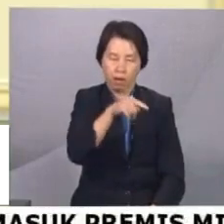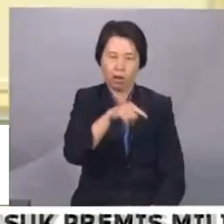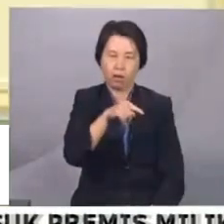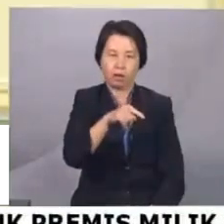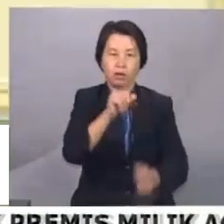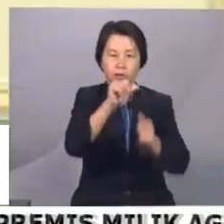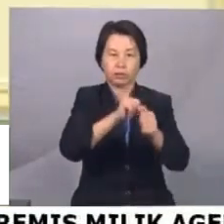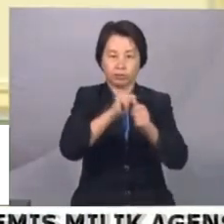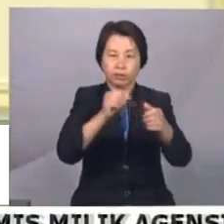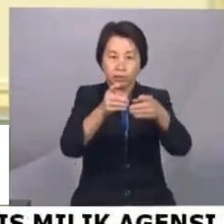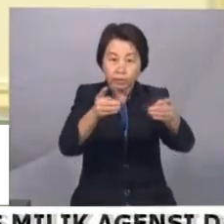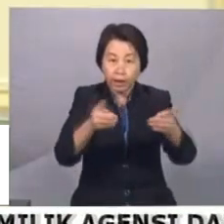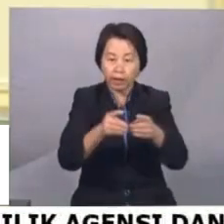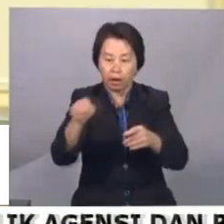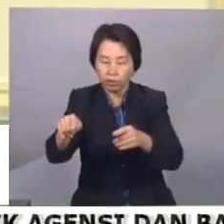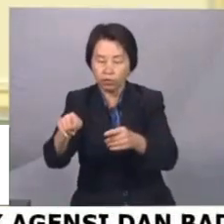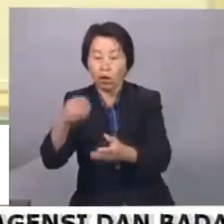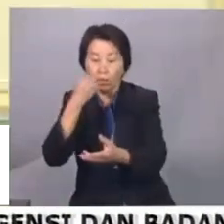di setiap daerah.